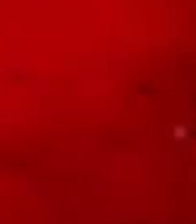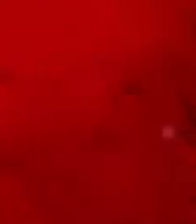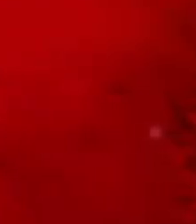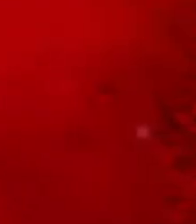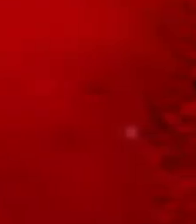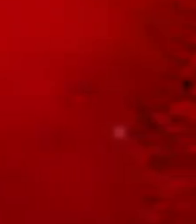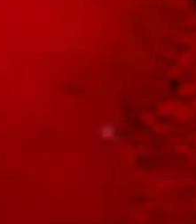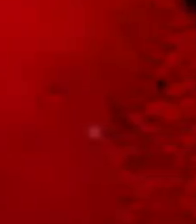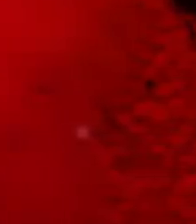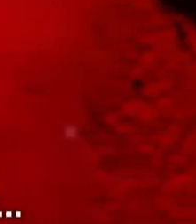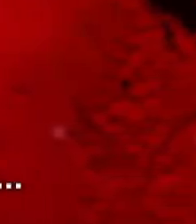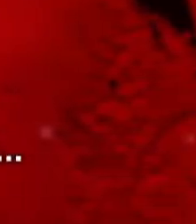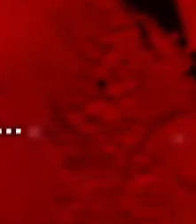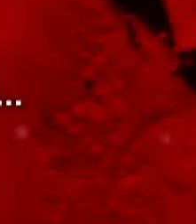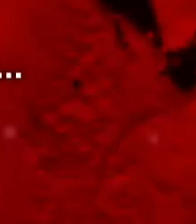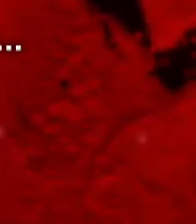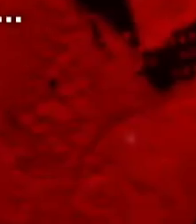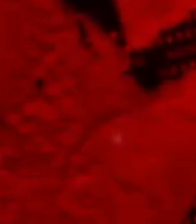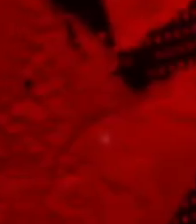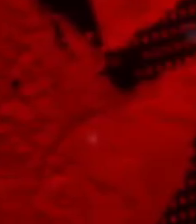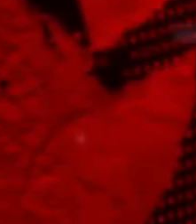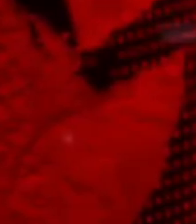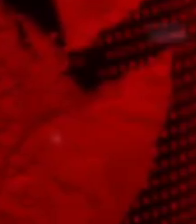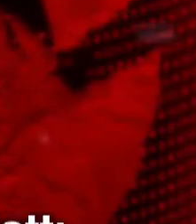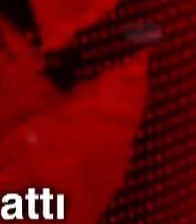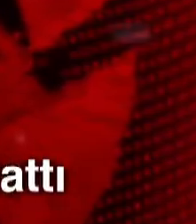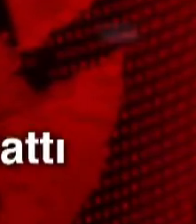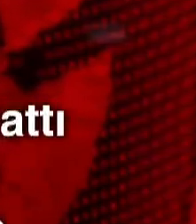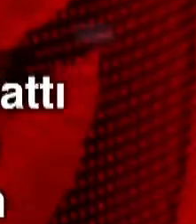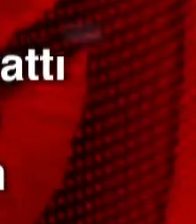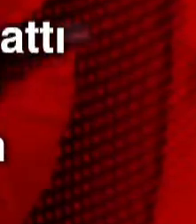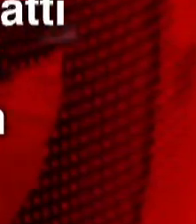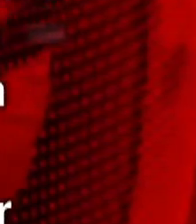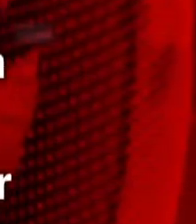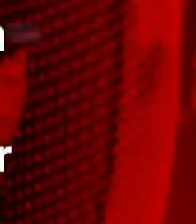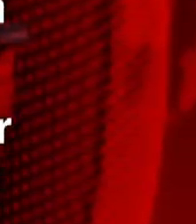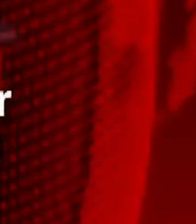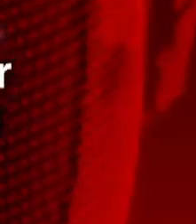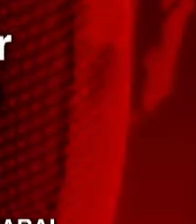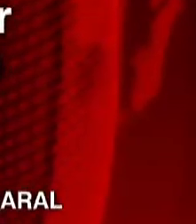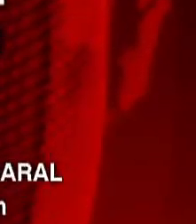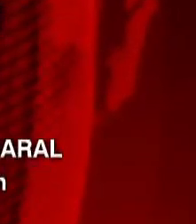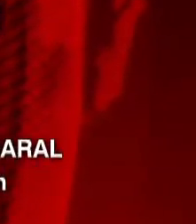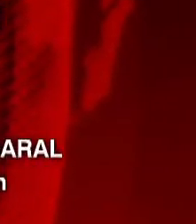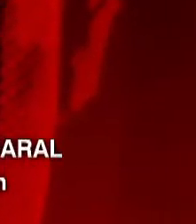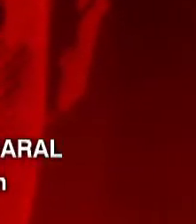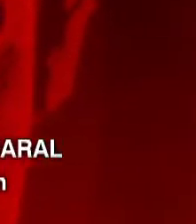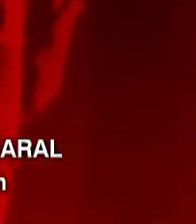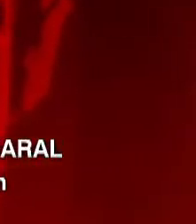her köşesi cennetin, ezilir yerler için bir başka.